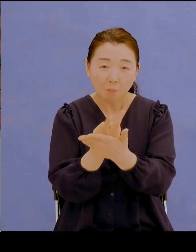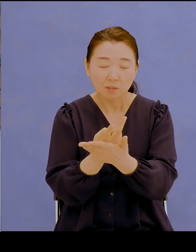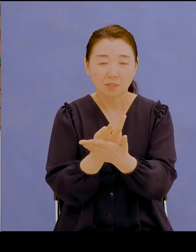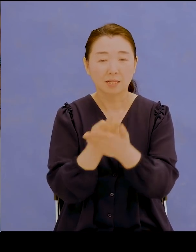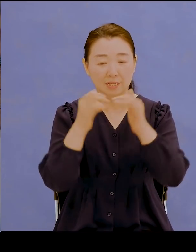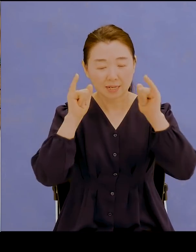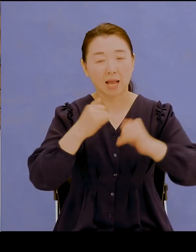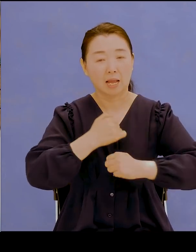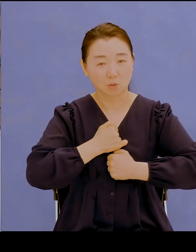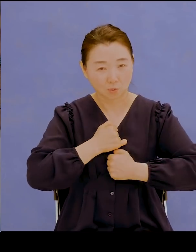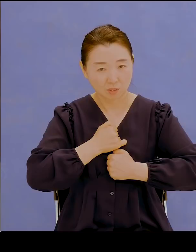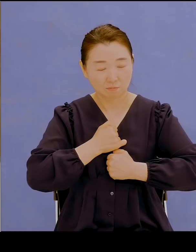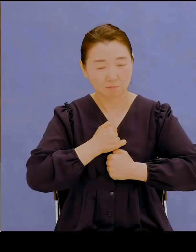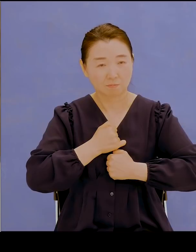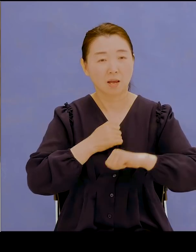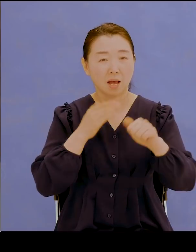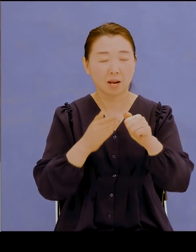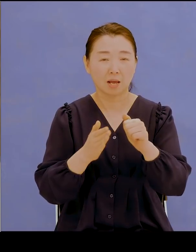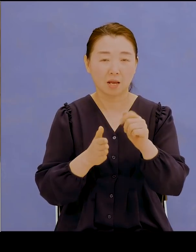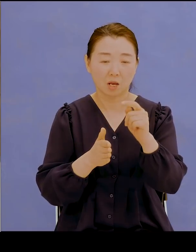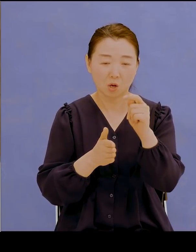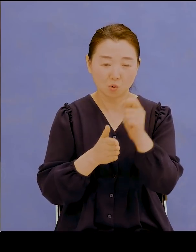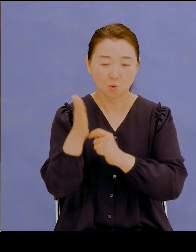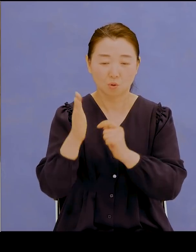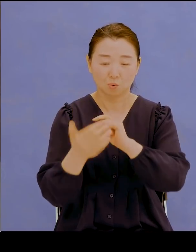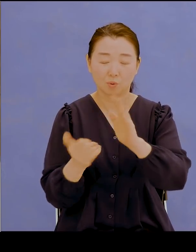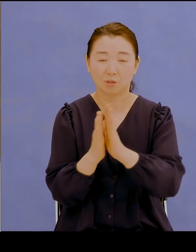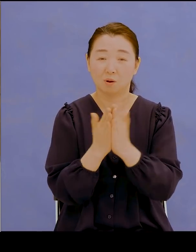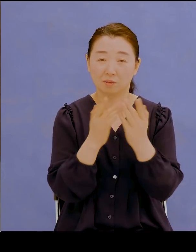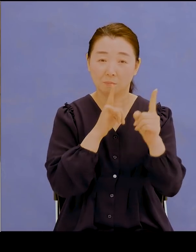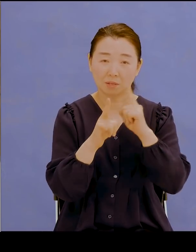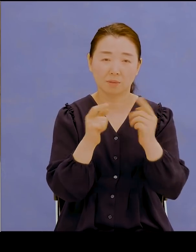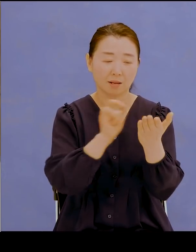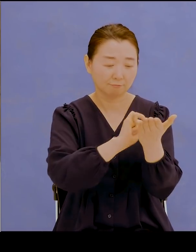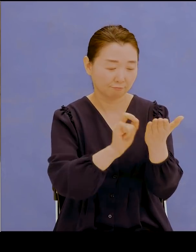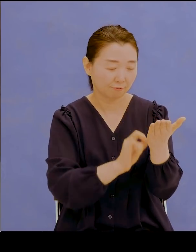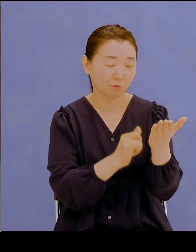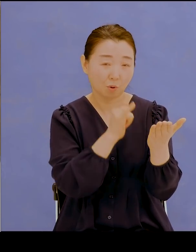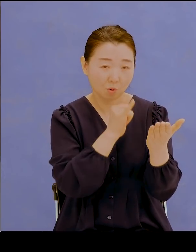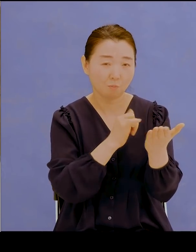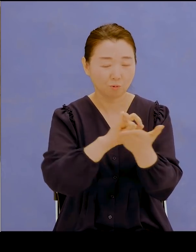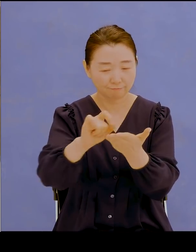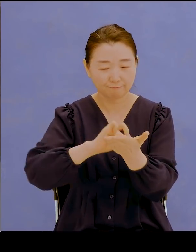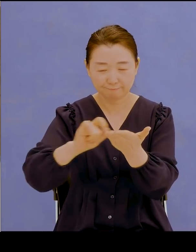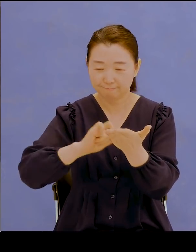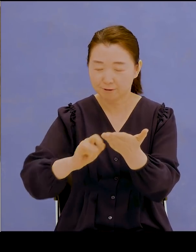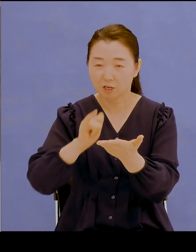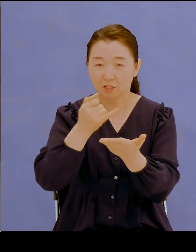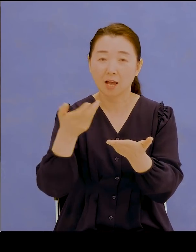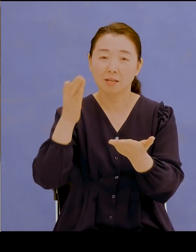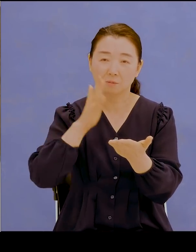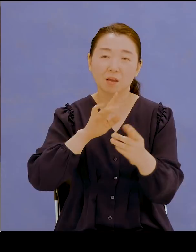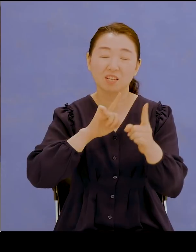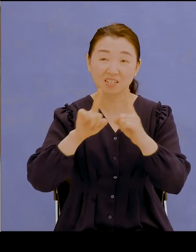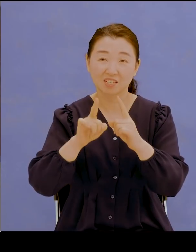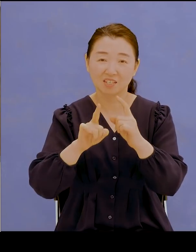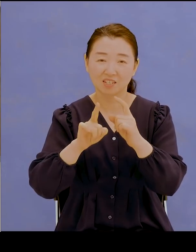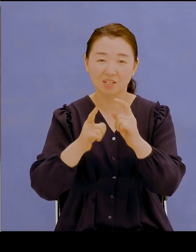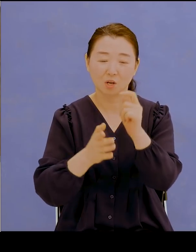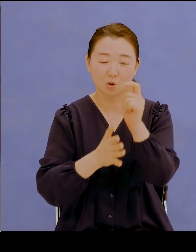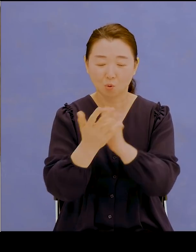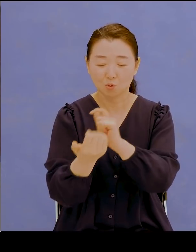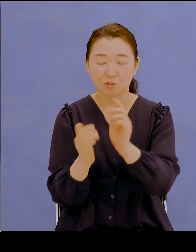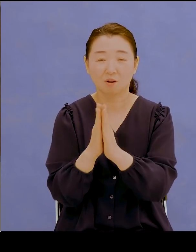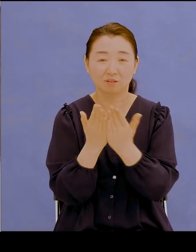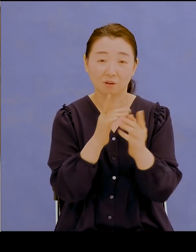고린도전서 말씀이 예. 여러 말씀이 제가 막 쓰기도 하고 막 이렇게 필사도 하고 했지만 그 말씀이 저는